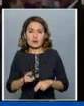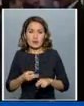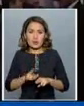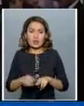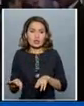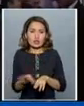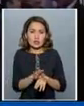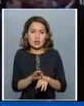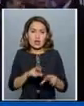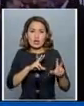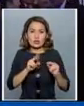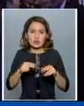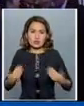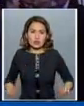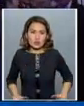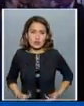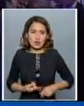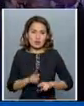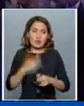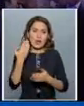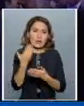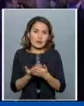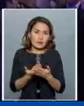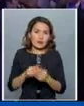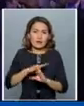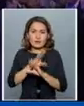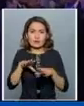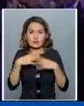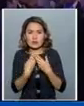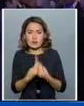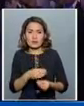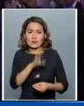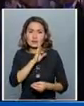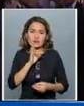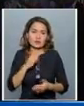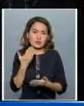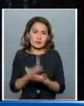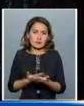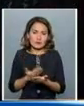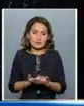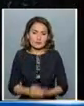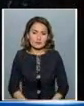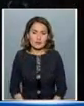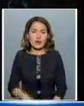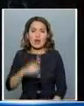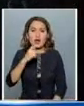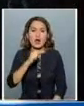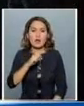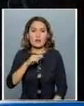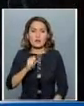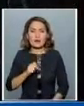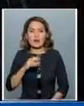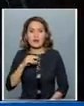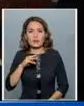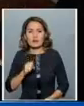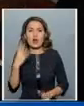Бұл Хабиба Елебекованың өмірі жалпы бүгінгі күнгі қазақ қыздарына үлгі өнеге деп айталамыз. Хабиба Елебекова